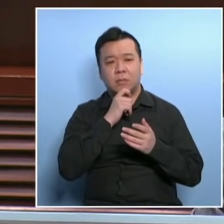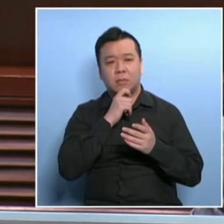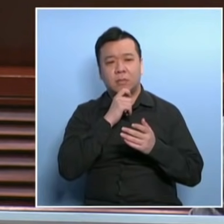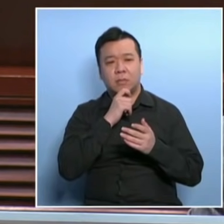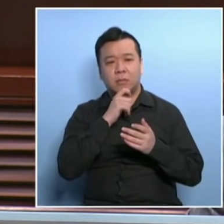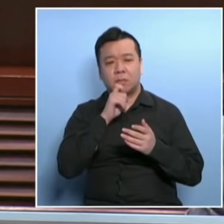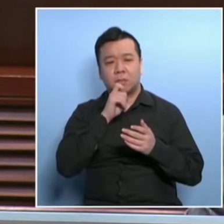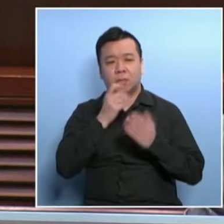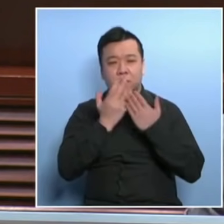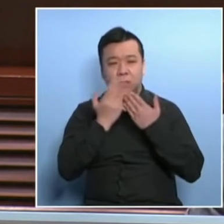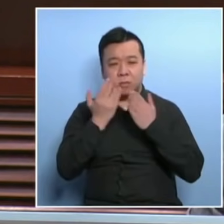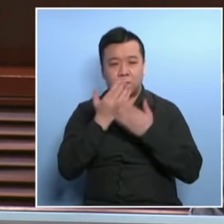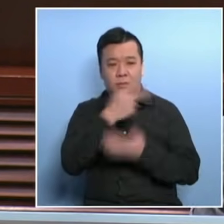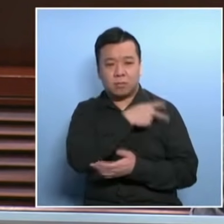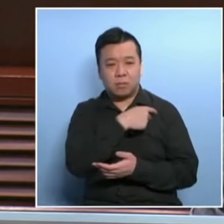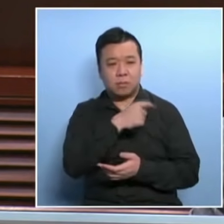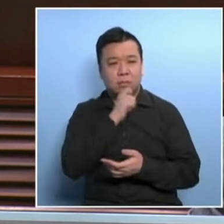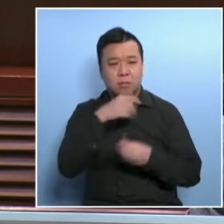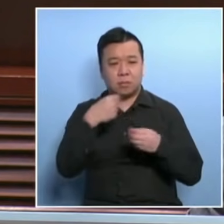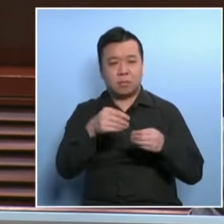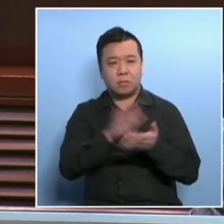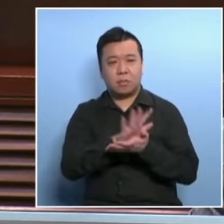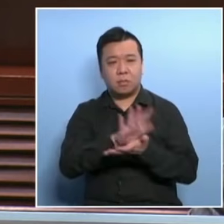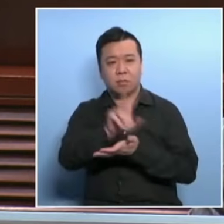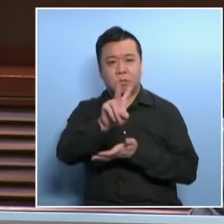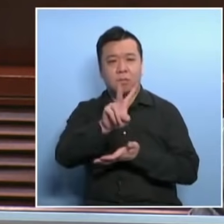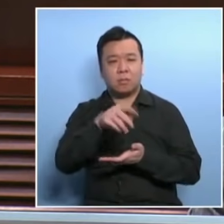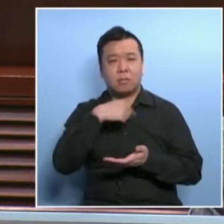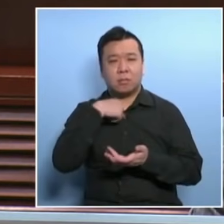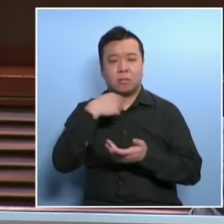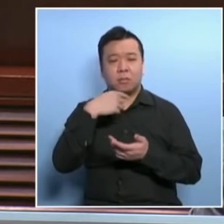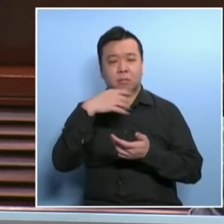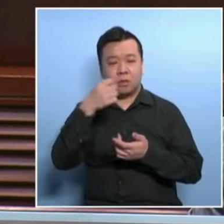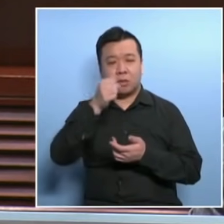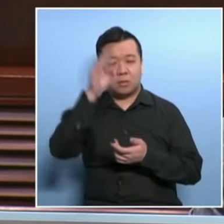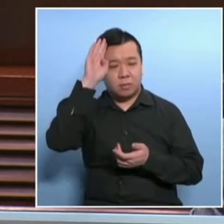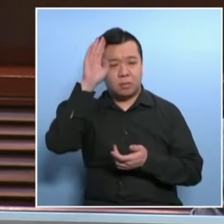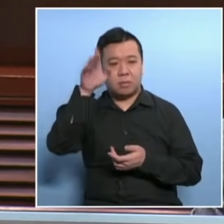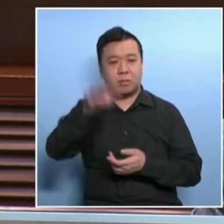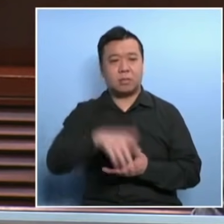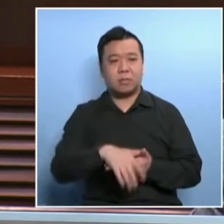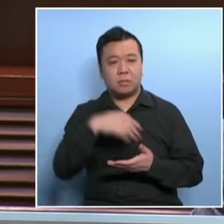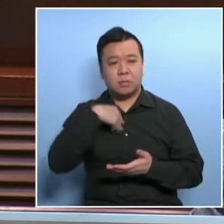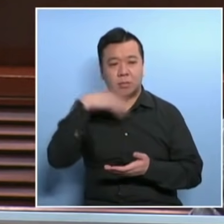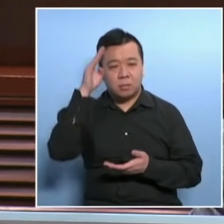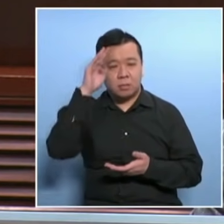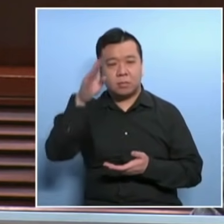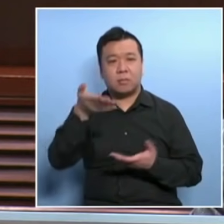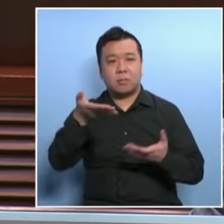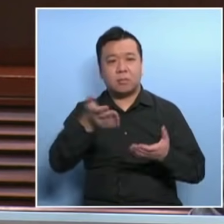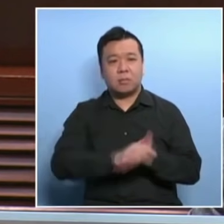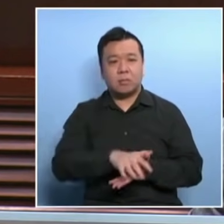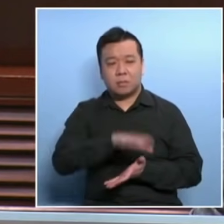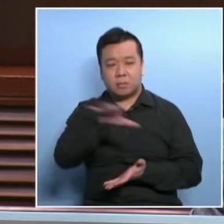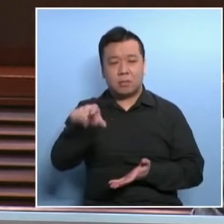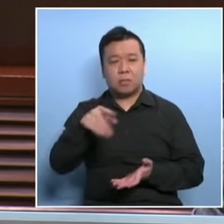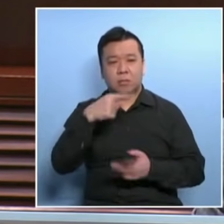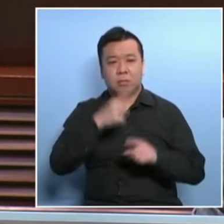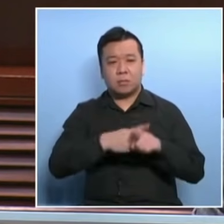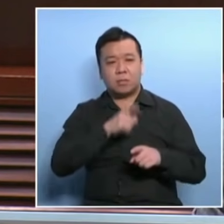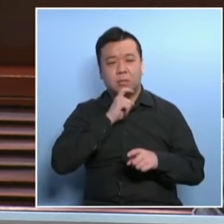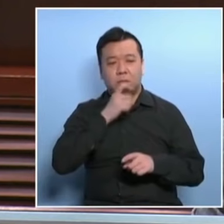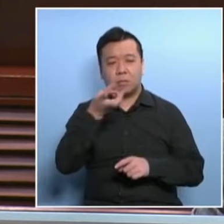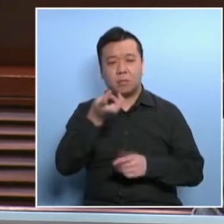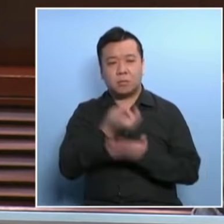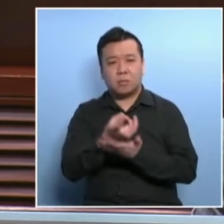postgraduate 嘅 degree 嚟嘅，我教過兩年書，主席，所以我好希望大家咧，冇因為有